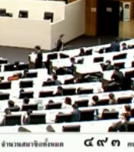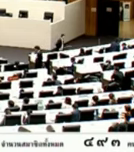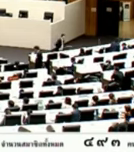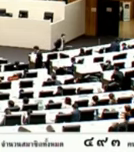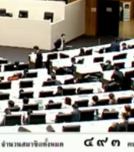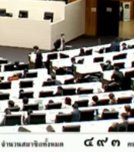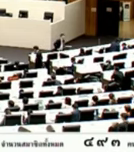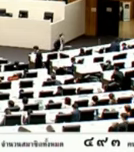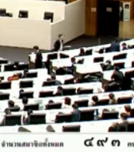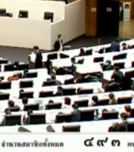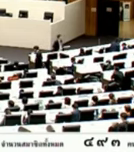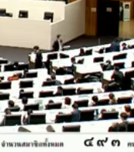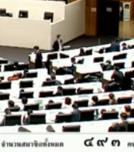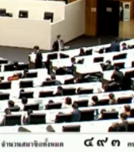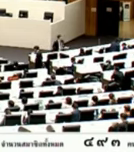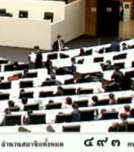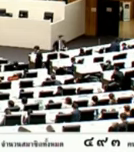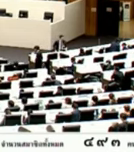ครับ